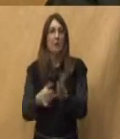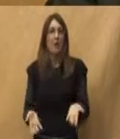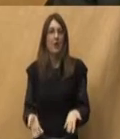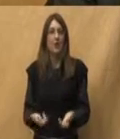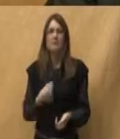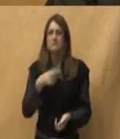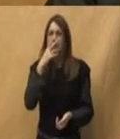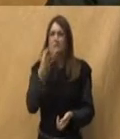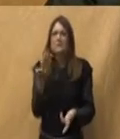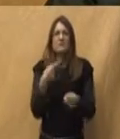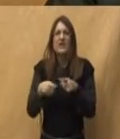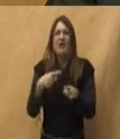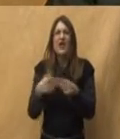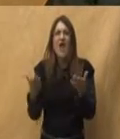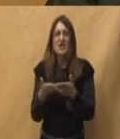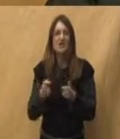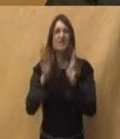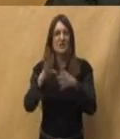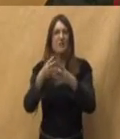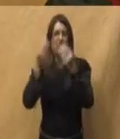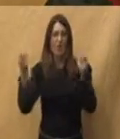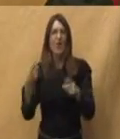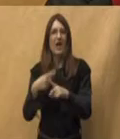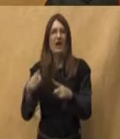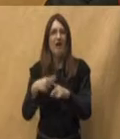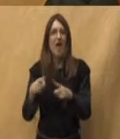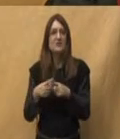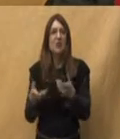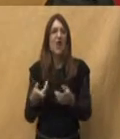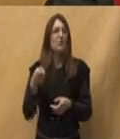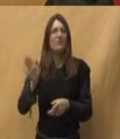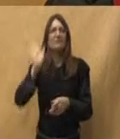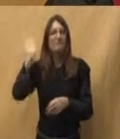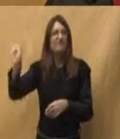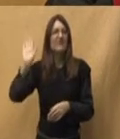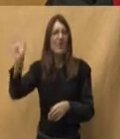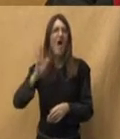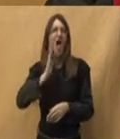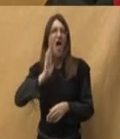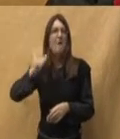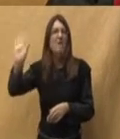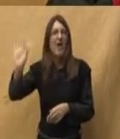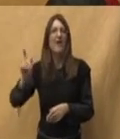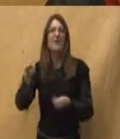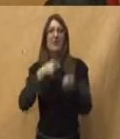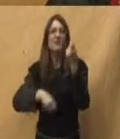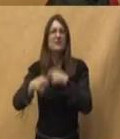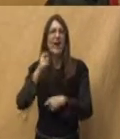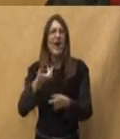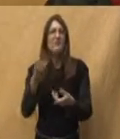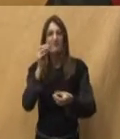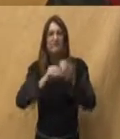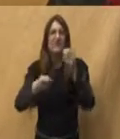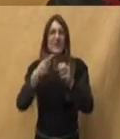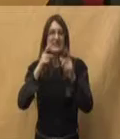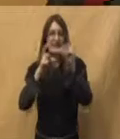šta je razlog tome, ima puno razloga. To je tipični američki način prehrane sa sintetikom, ja